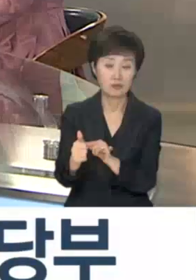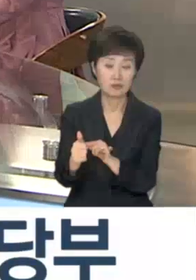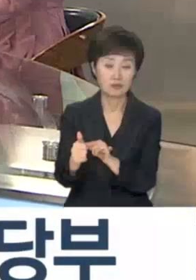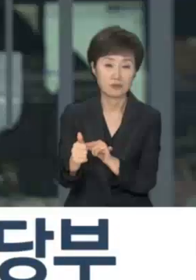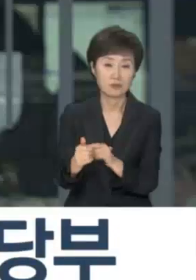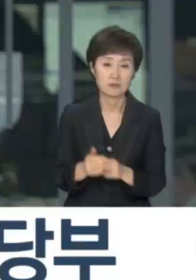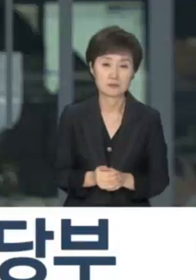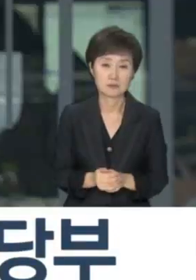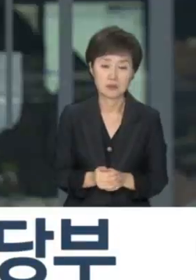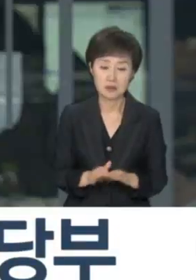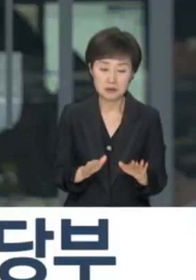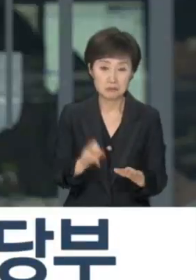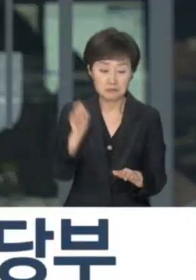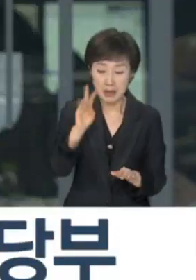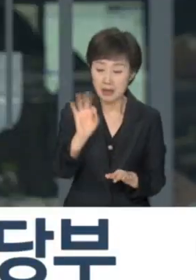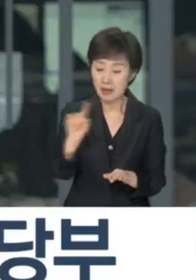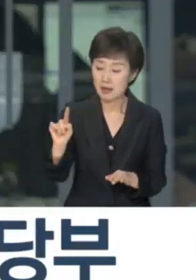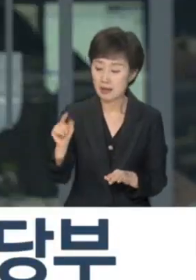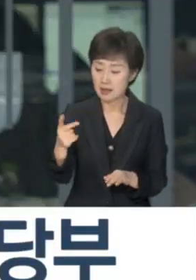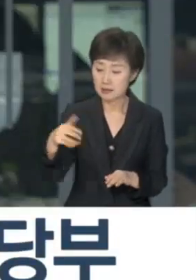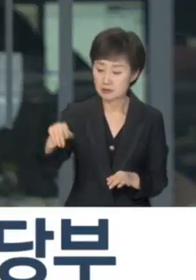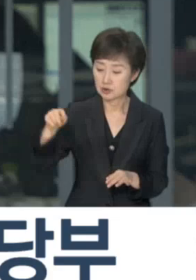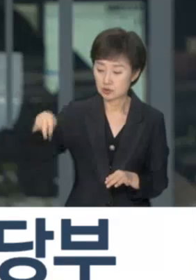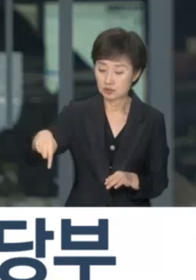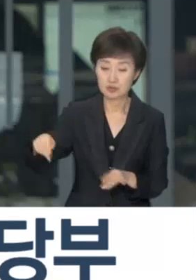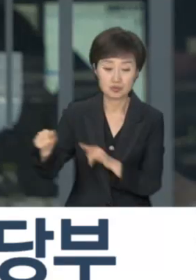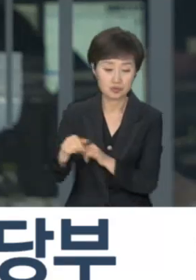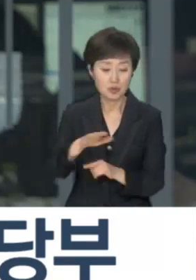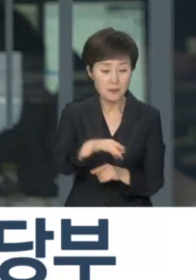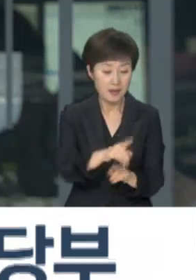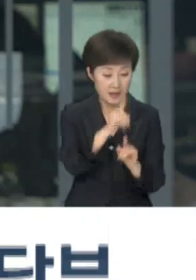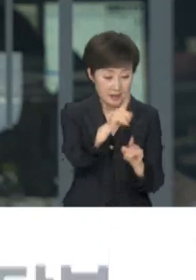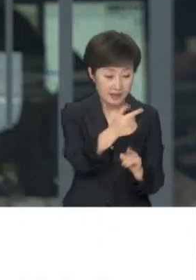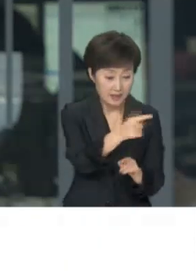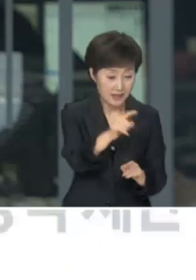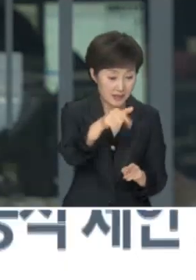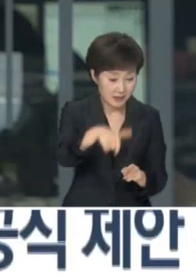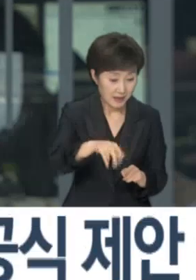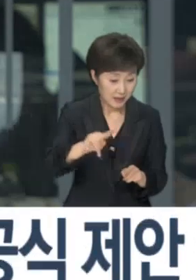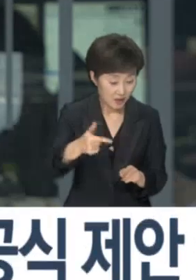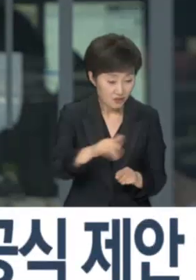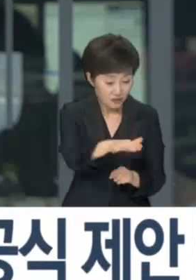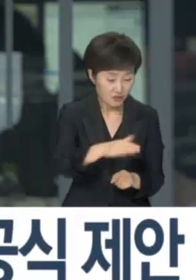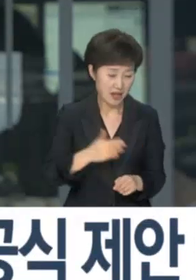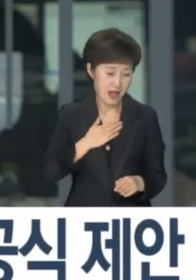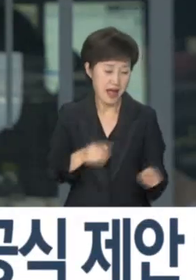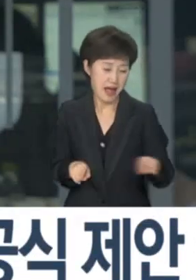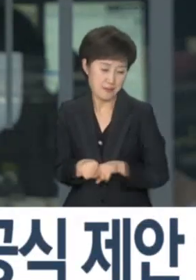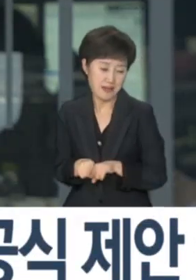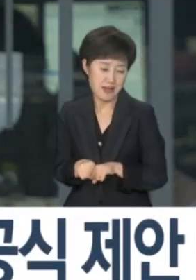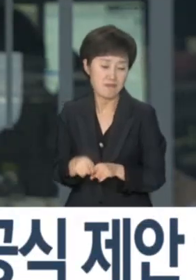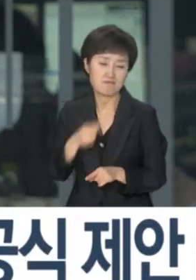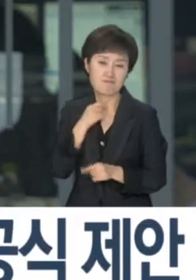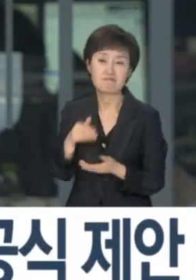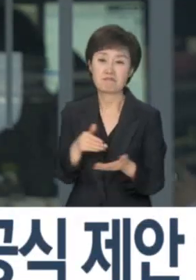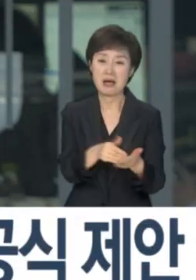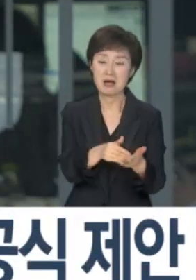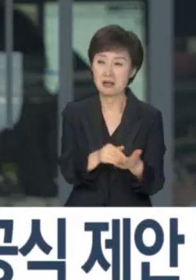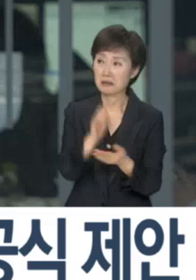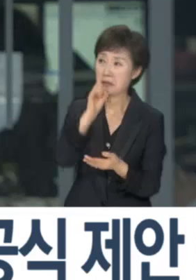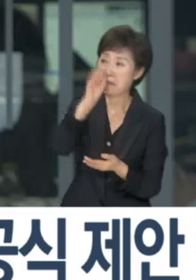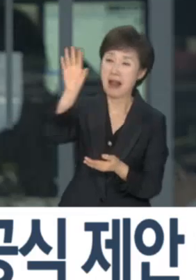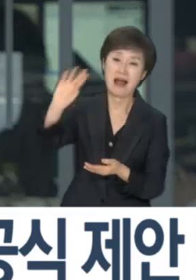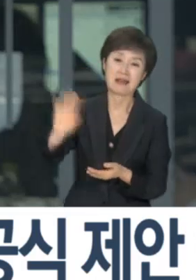나왔는데 안철수 의원이 이낙연 전 대표에게 국민의힘 합류를 제안을 했습니다. 뭐 이 전 대표는 특별히 입장을